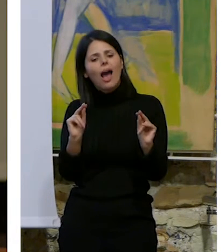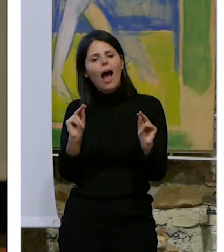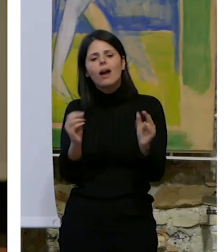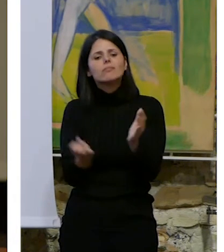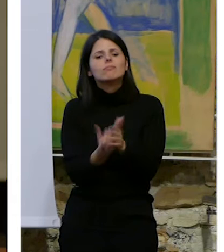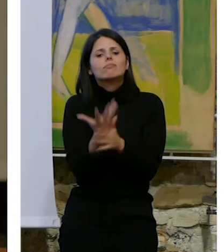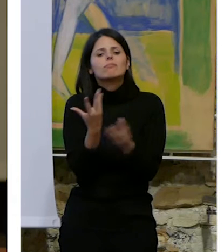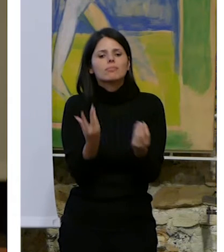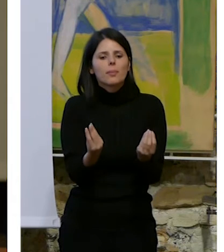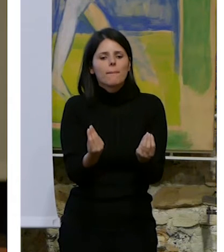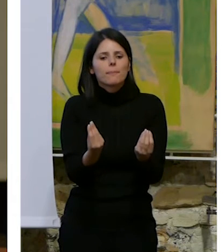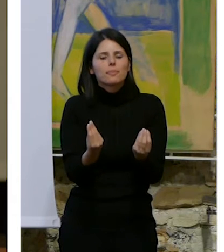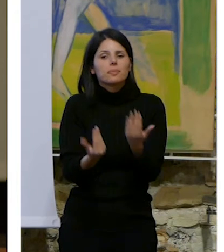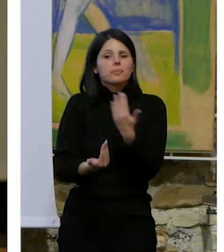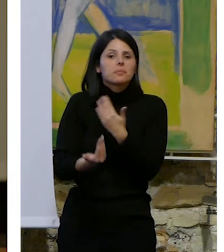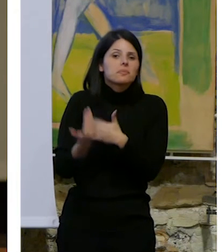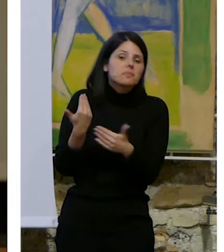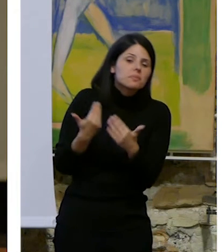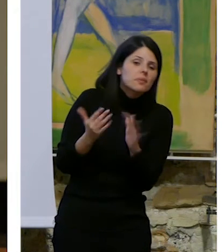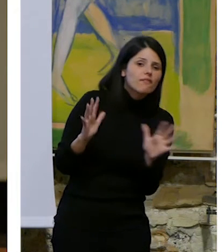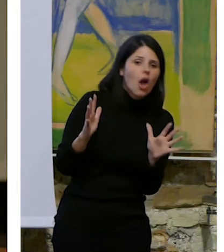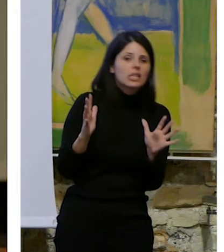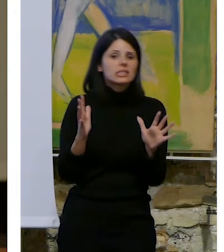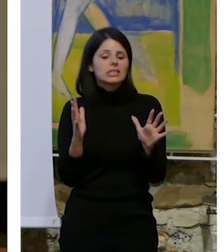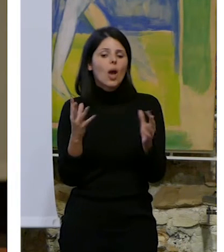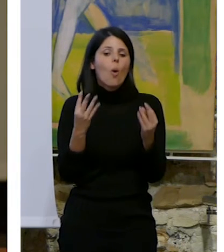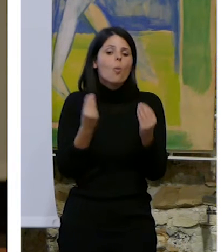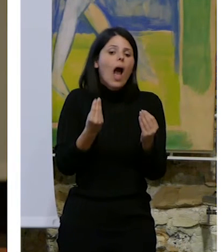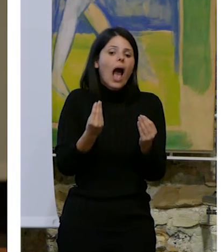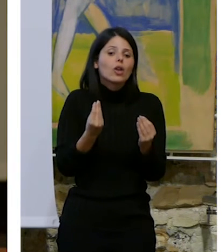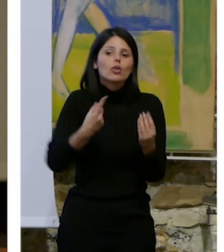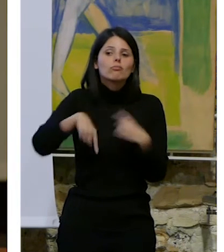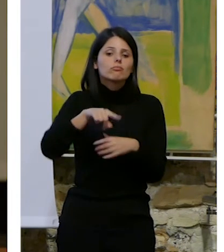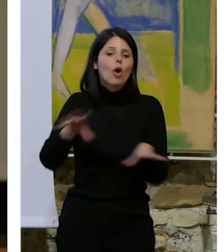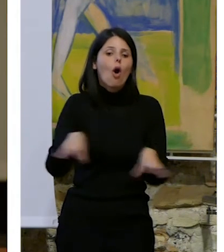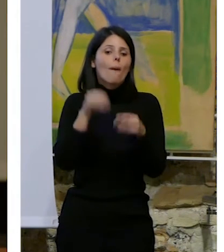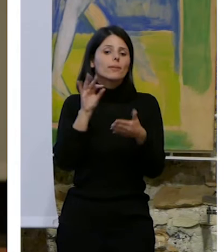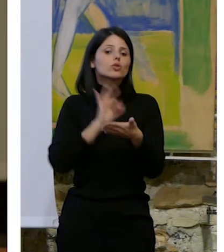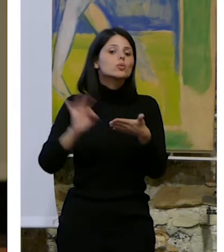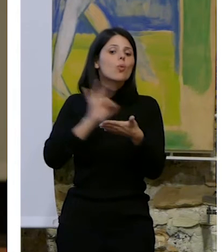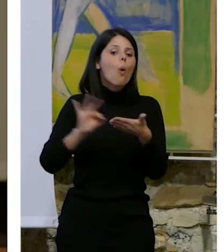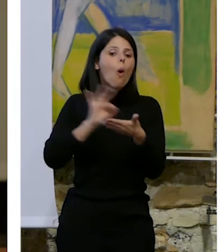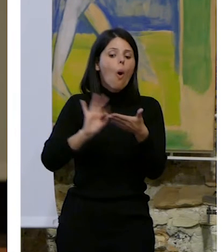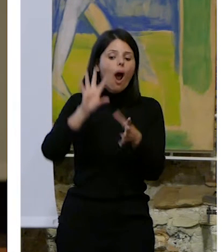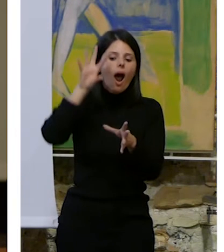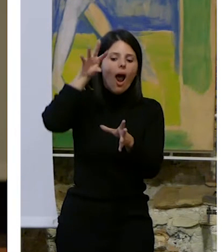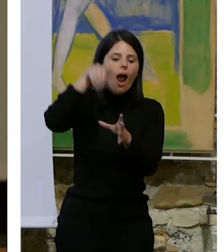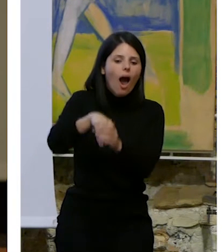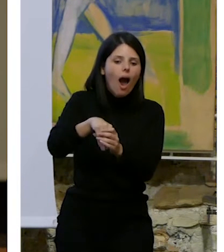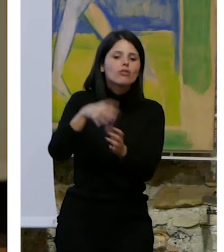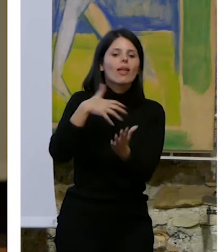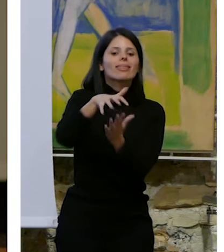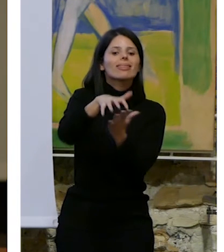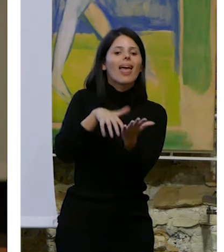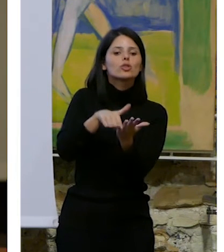questa modernità, potrebbe nascere quando hanno cominciato nella scolastica a inserire all'interno dei testi le